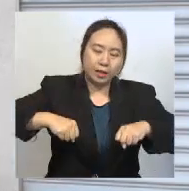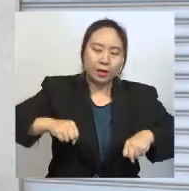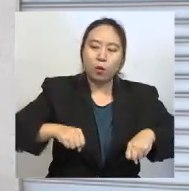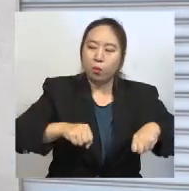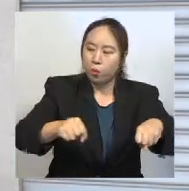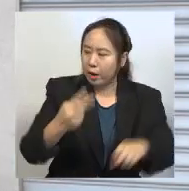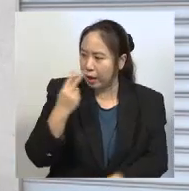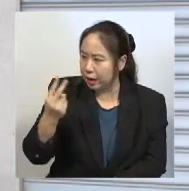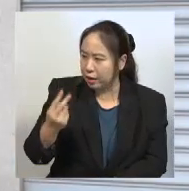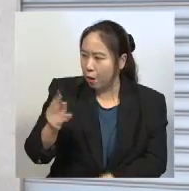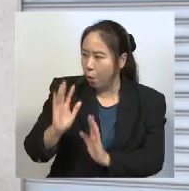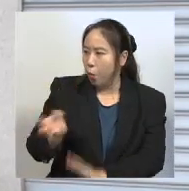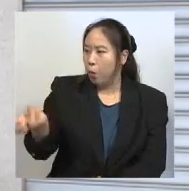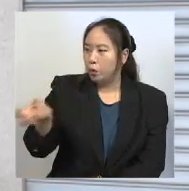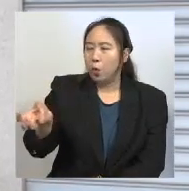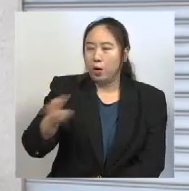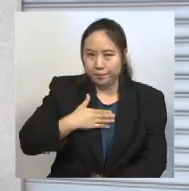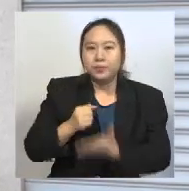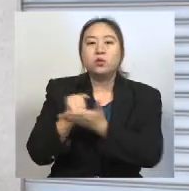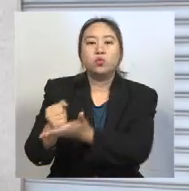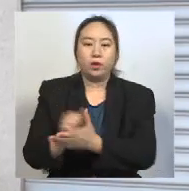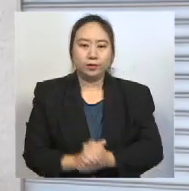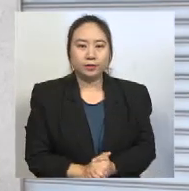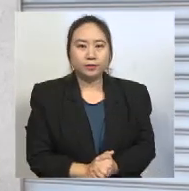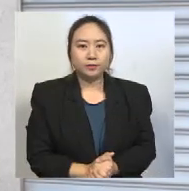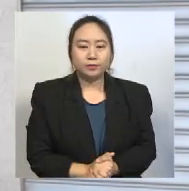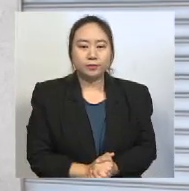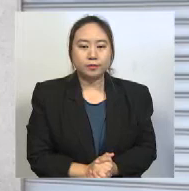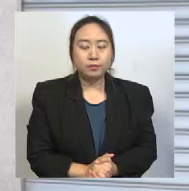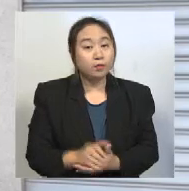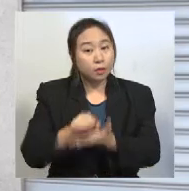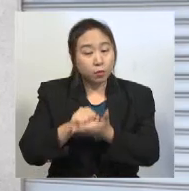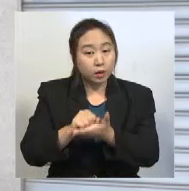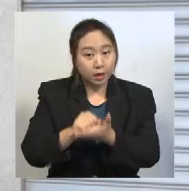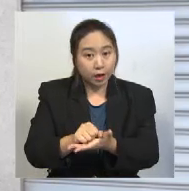ามีอยู่ไม่กี่คันผมเลยมาช่วยครับตอน